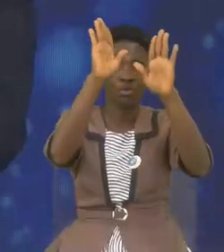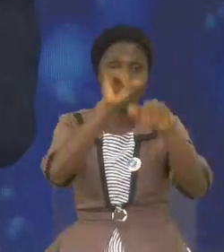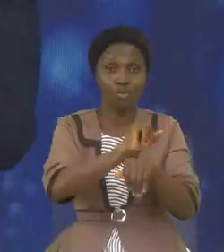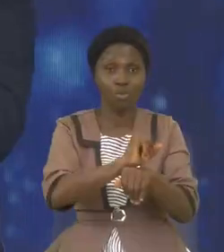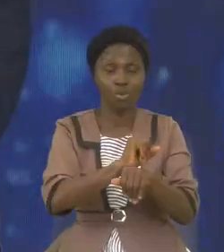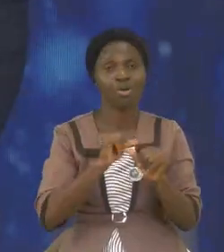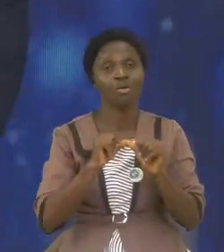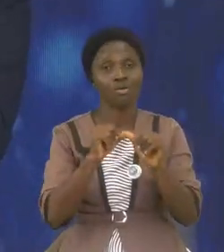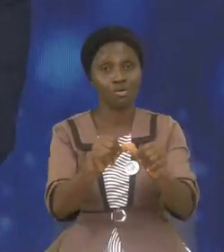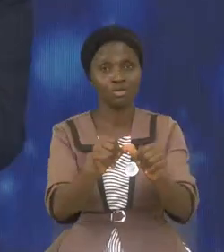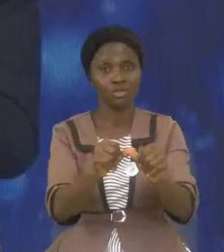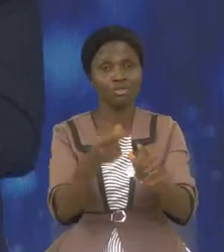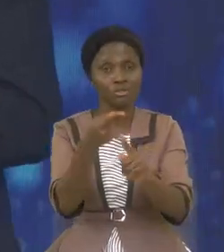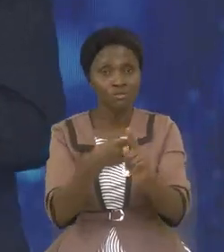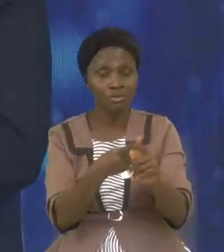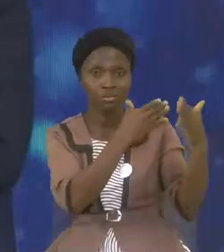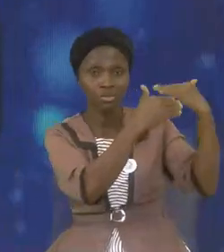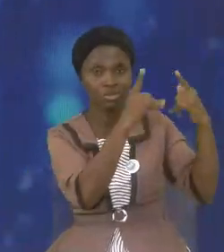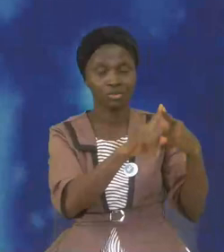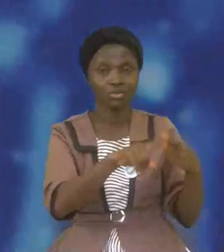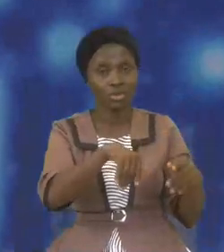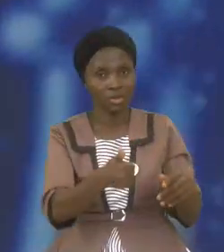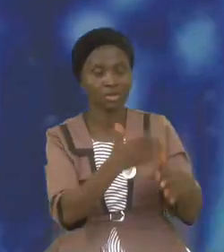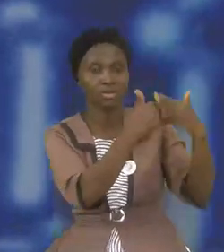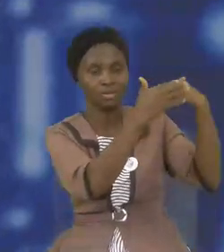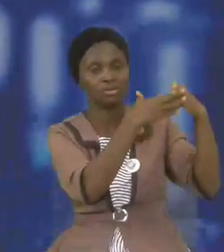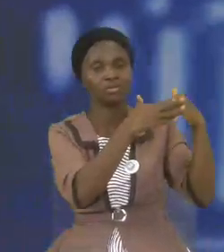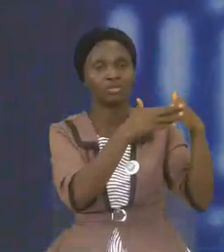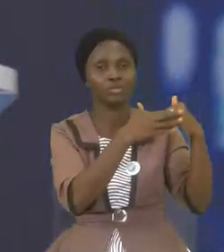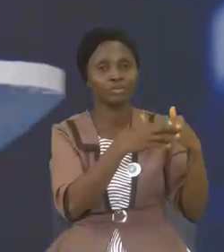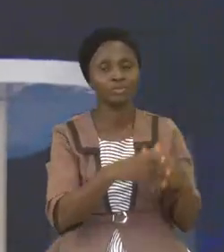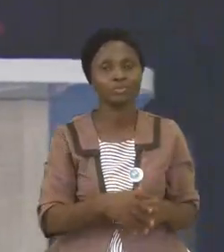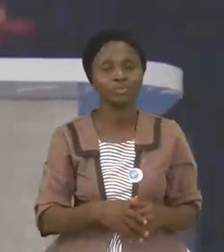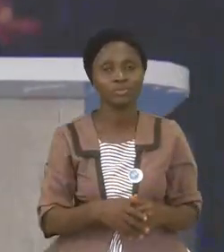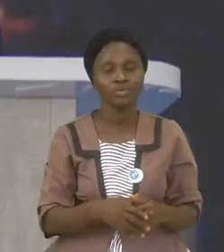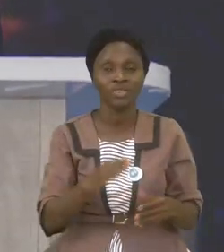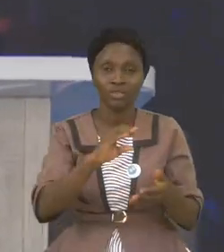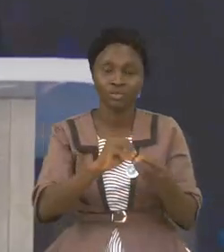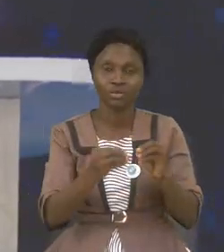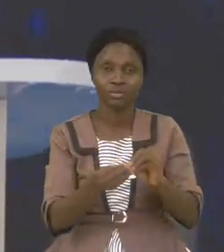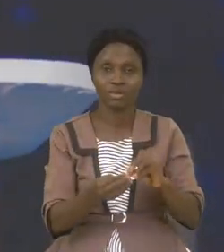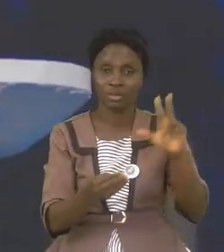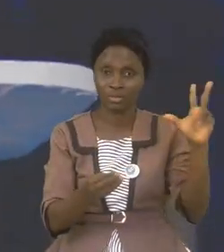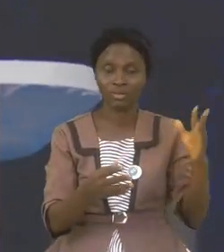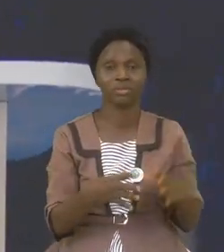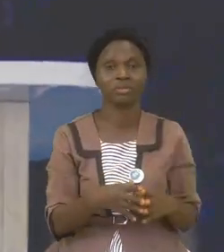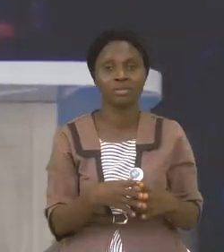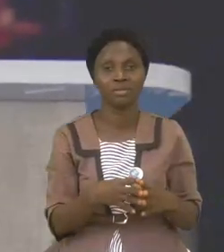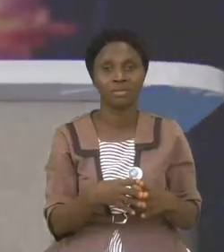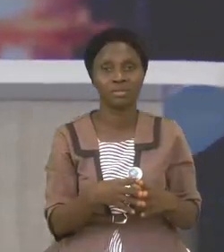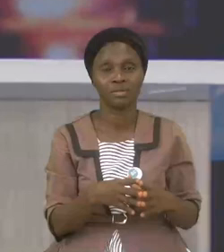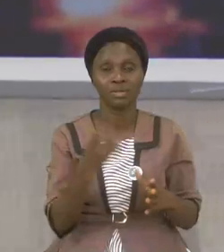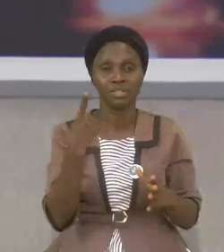que les signes et les œuvres du Seigneur continuent de génération en génération. Nous